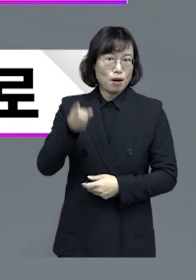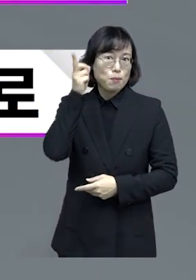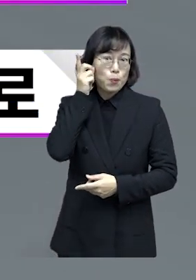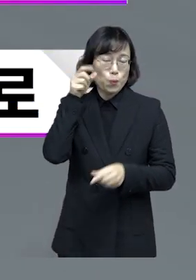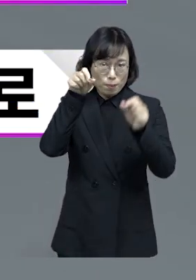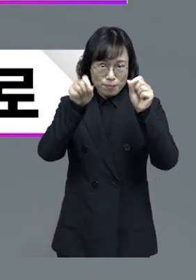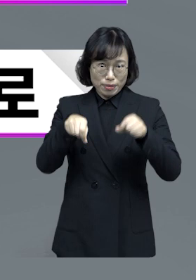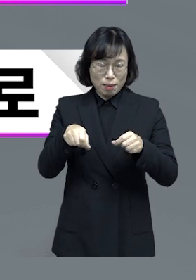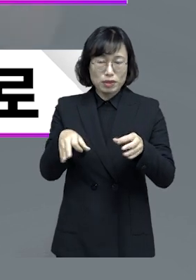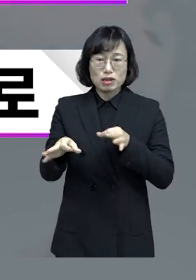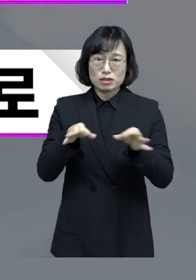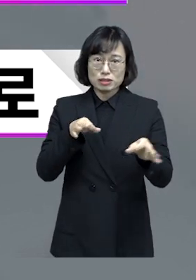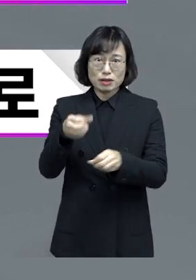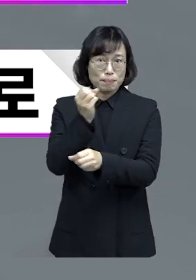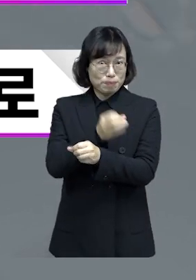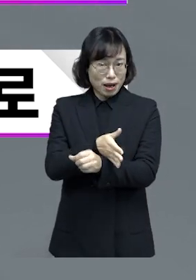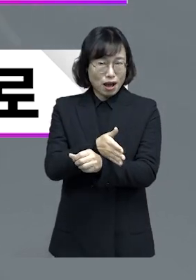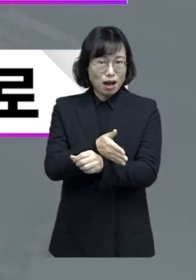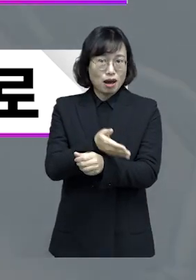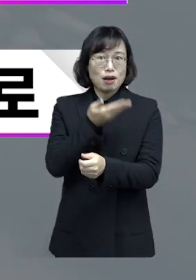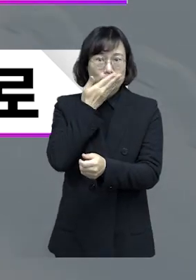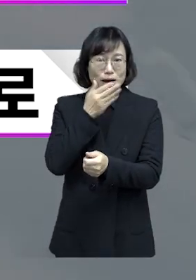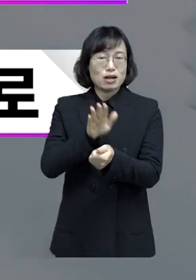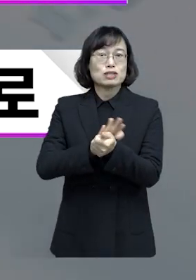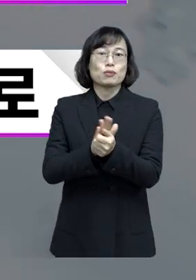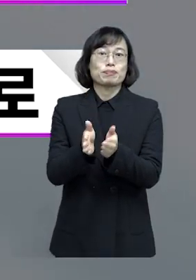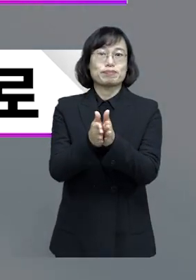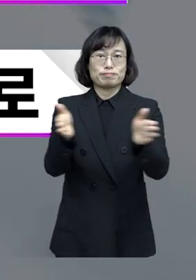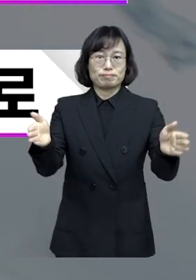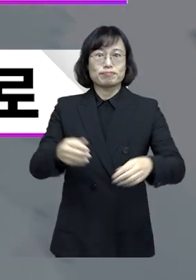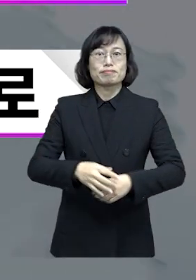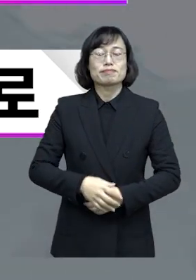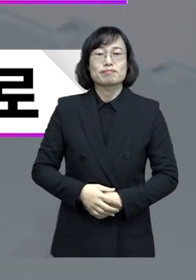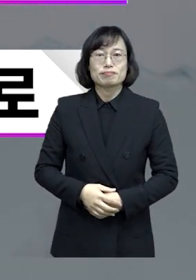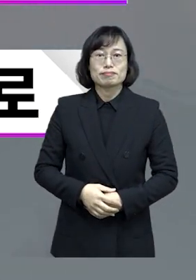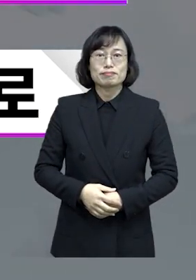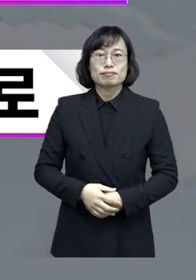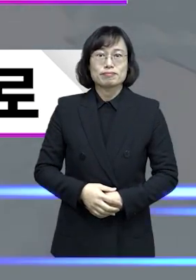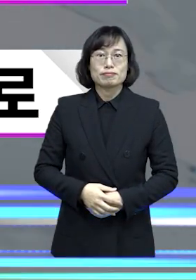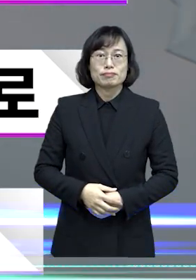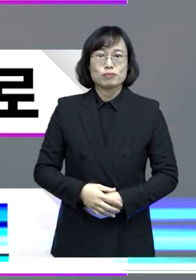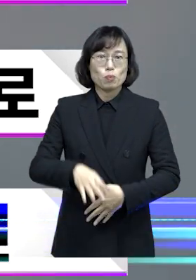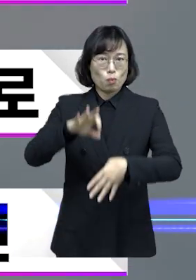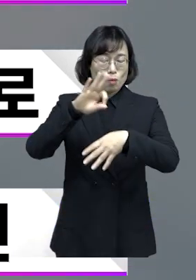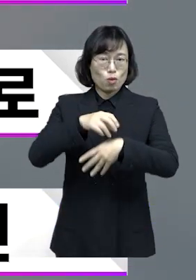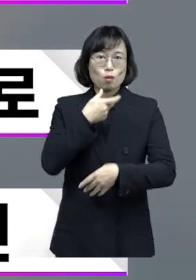양산사랑카드 앱으로 남부시장 온라인 장보기가 가능한 양산 장보기 서비스에 들어갔습니다.